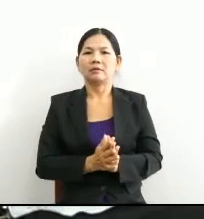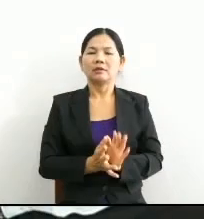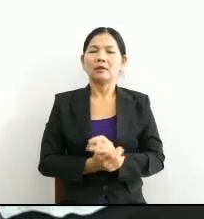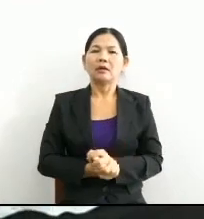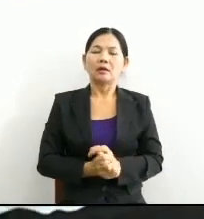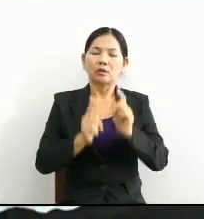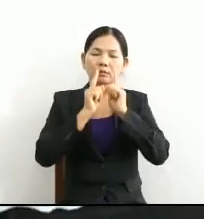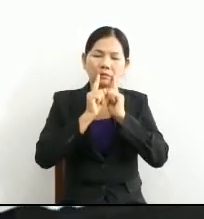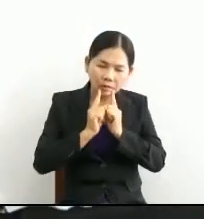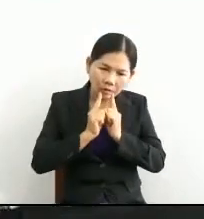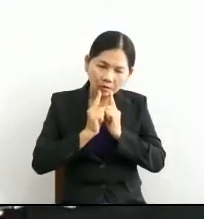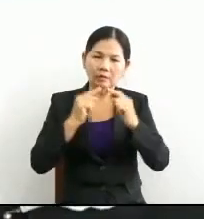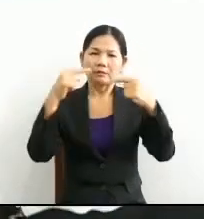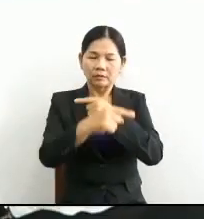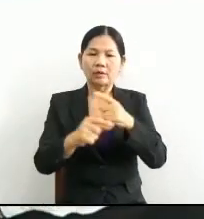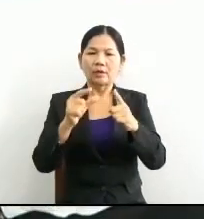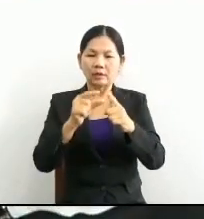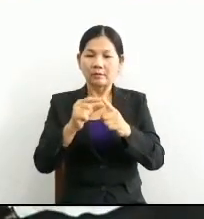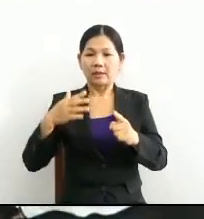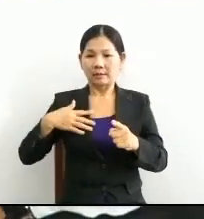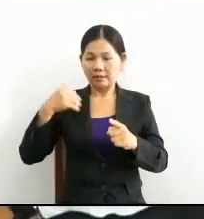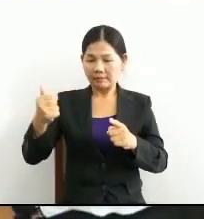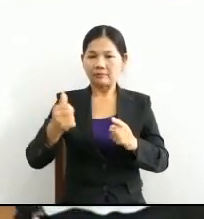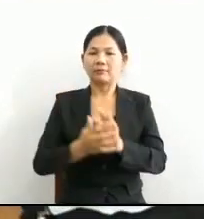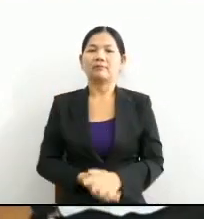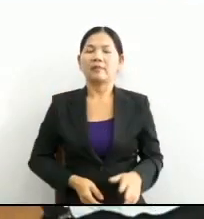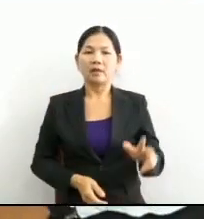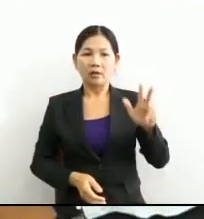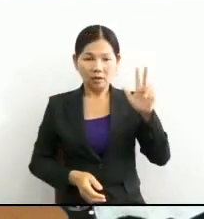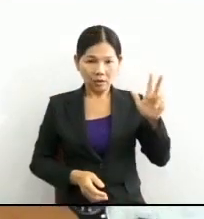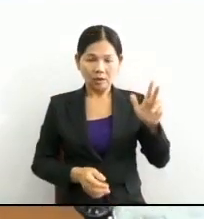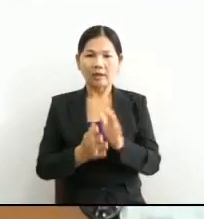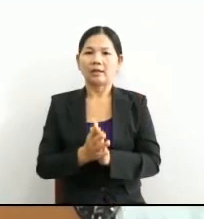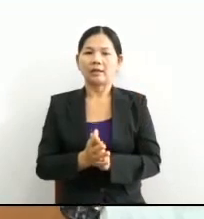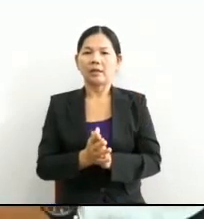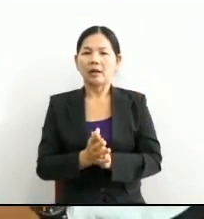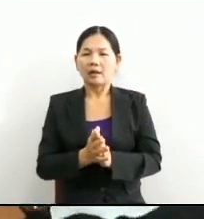sọc khó về vật chân nạ sắp nâng bịa